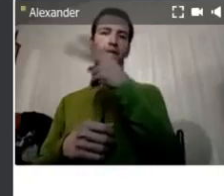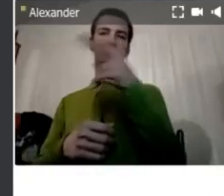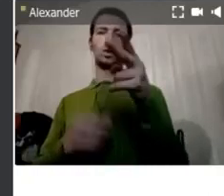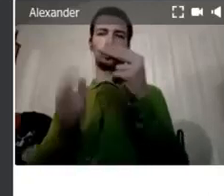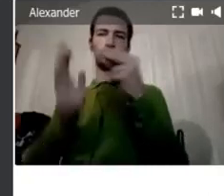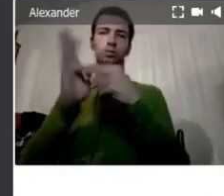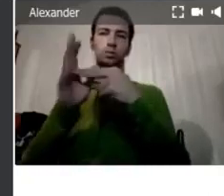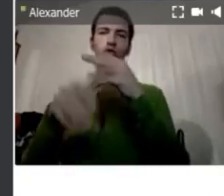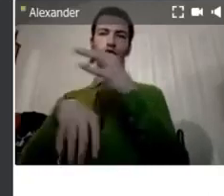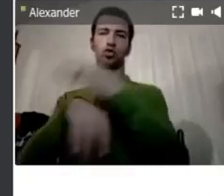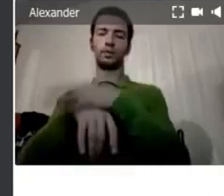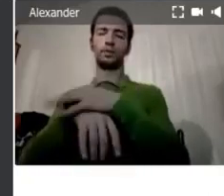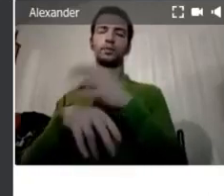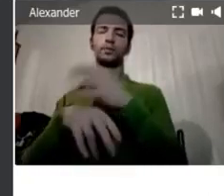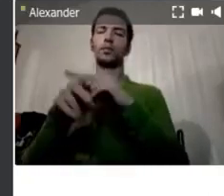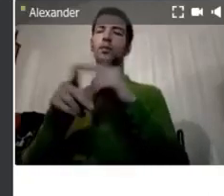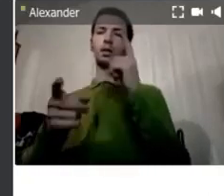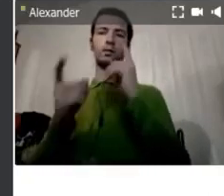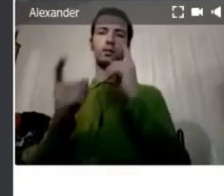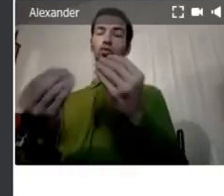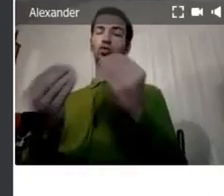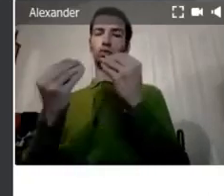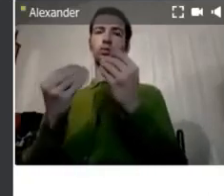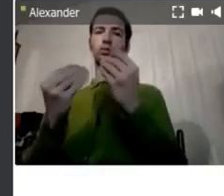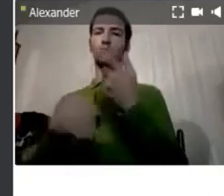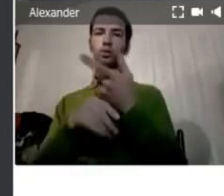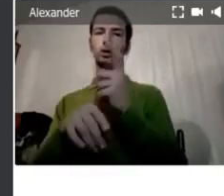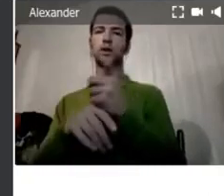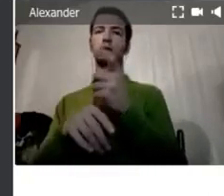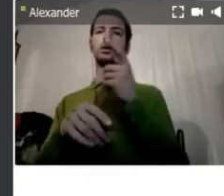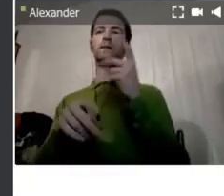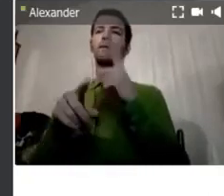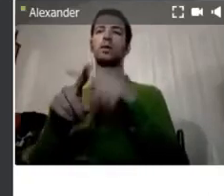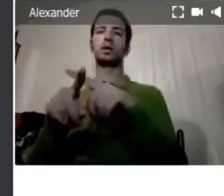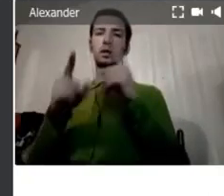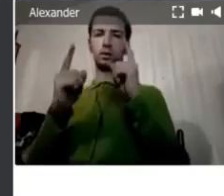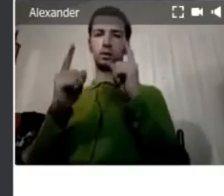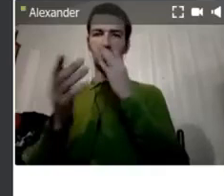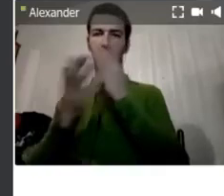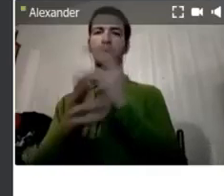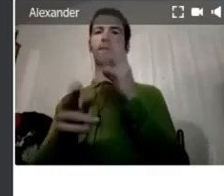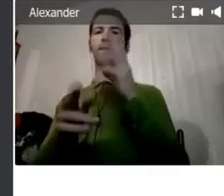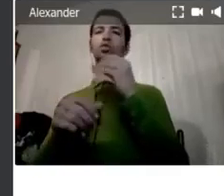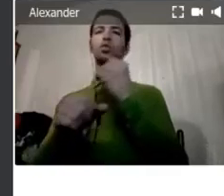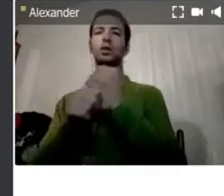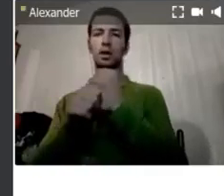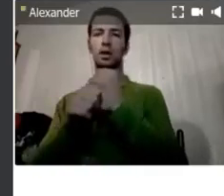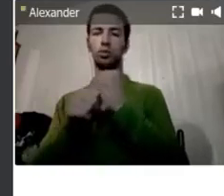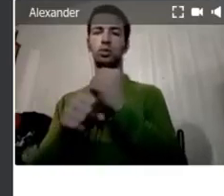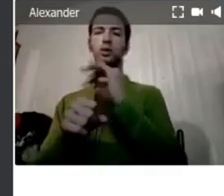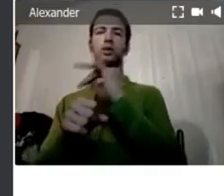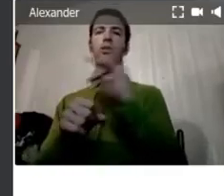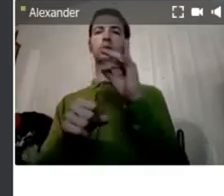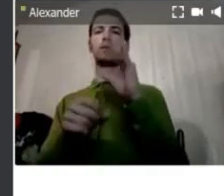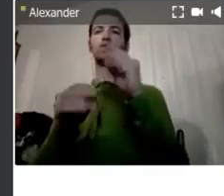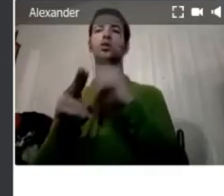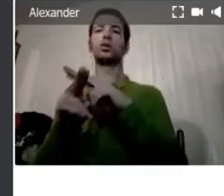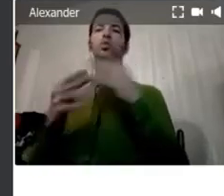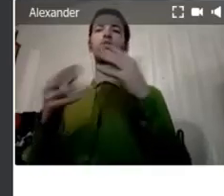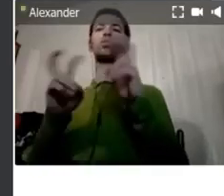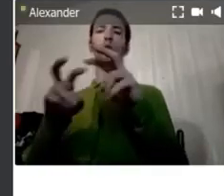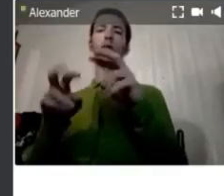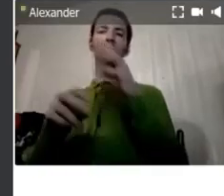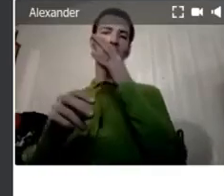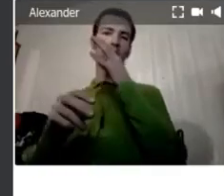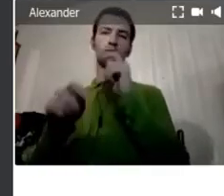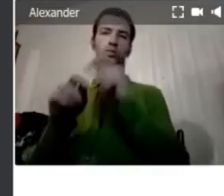Поэтому, дорогие друзья, я могу коротко подытожить, что если вам интересно